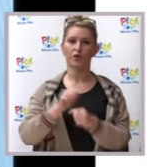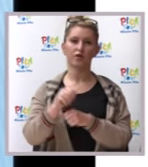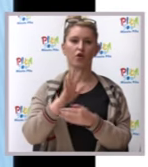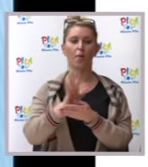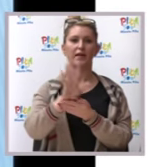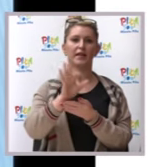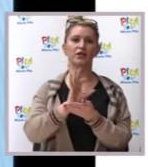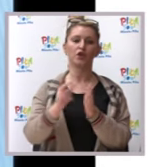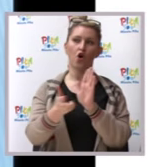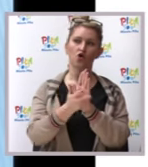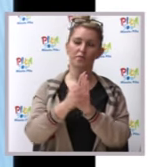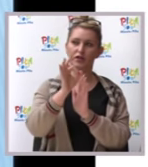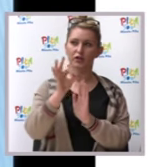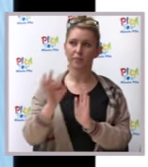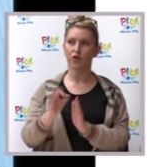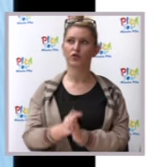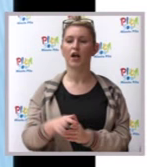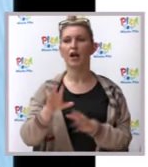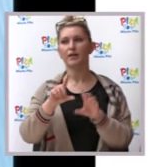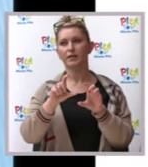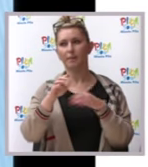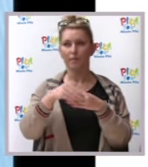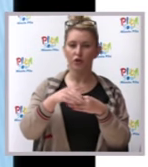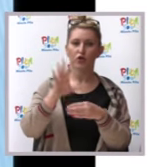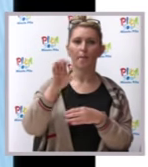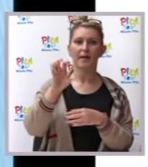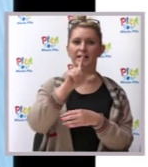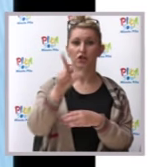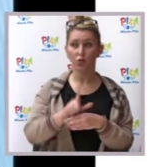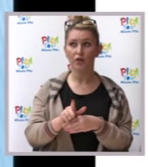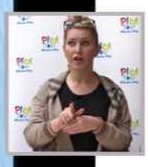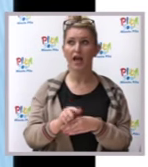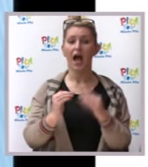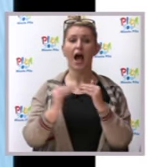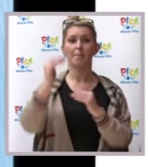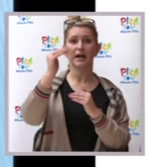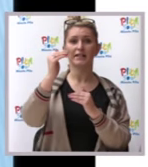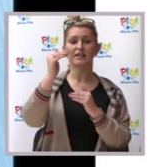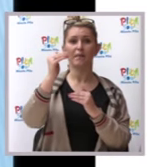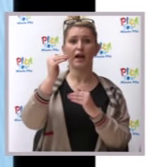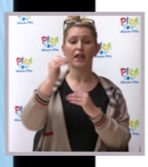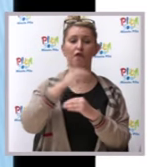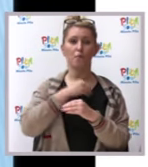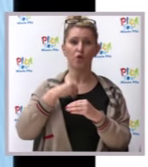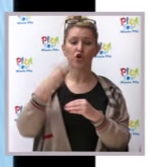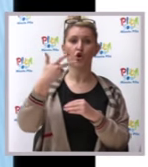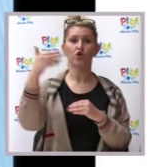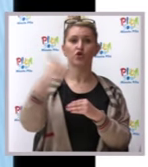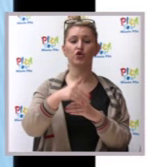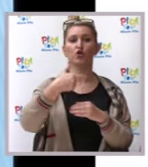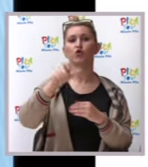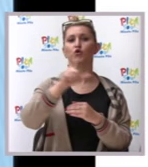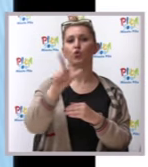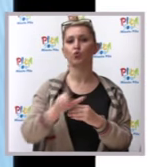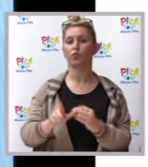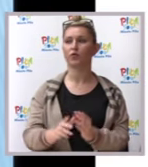czyli przy kwocie niecałych 500 zł, stawka maksymalna to 3100. Także jak